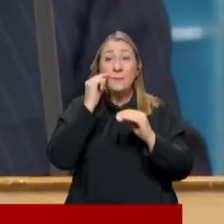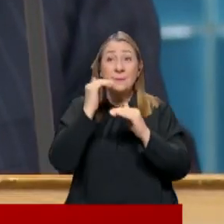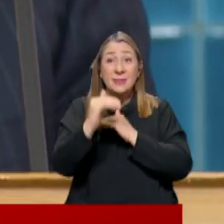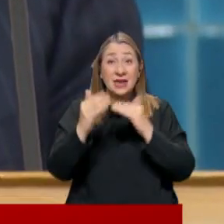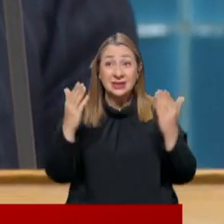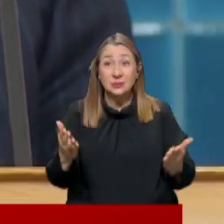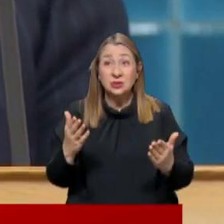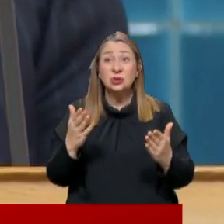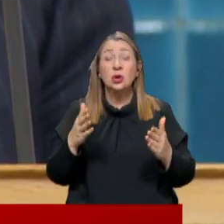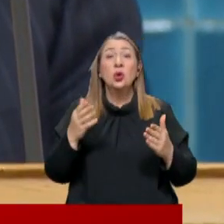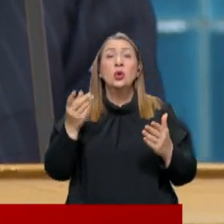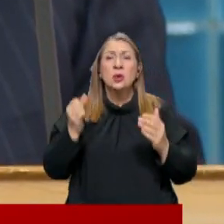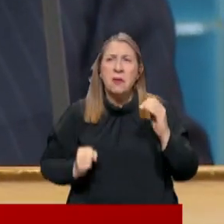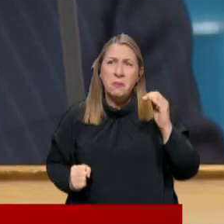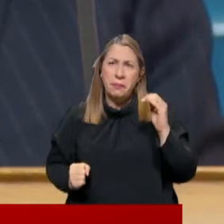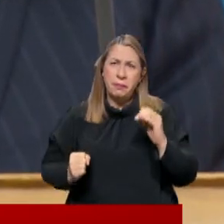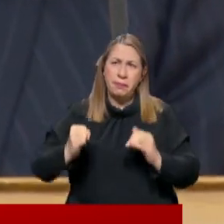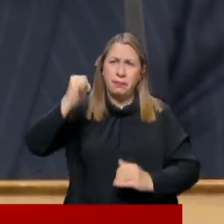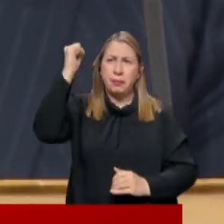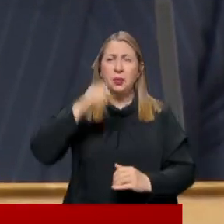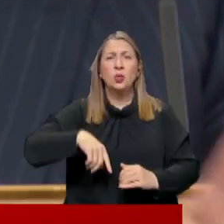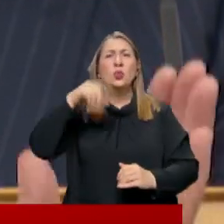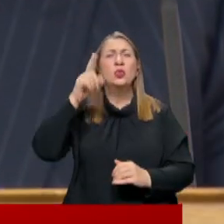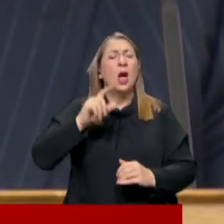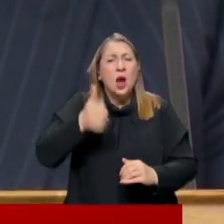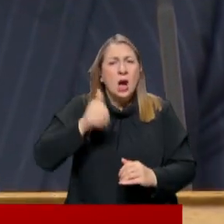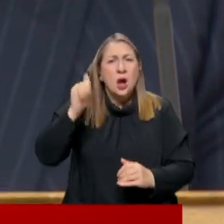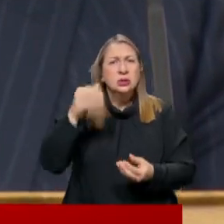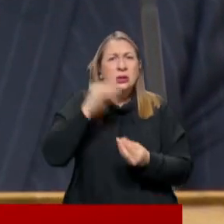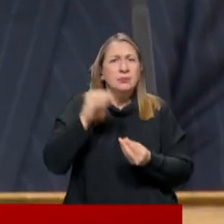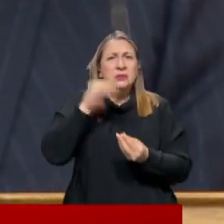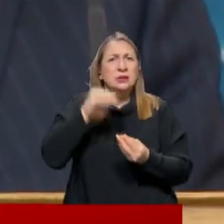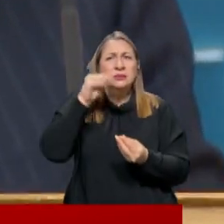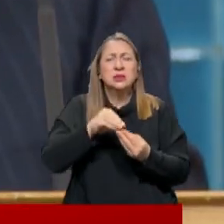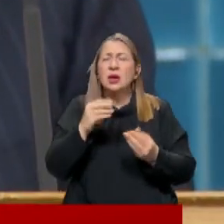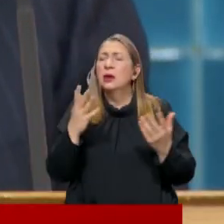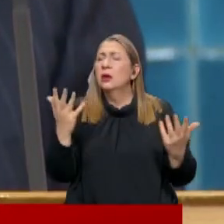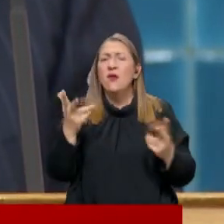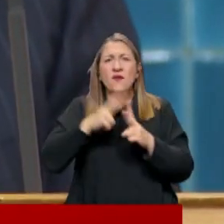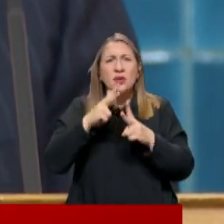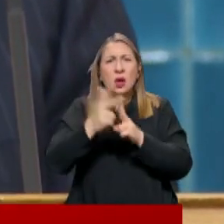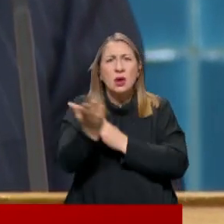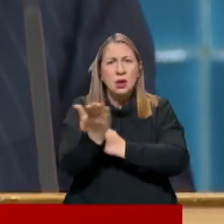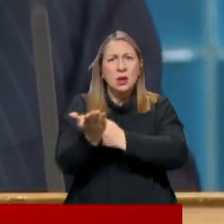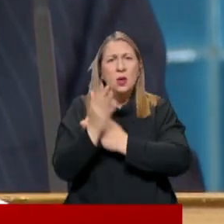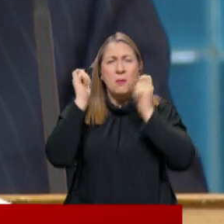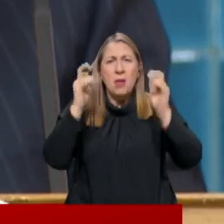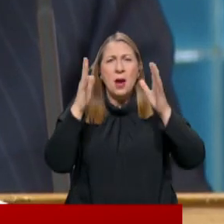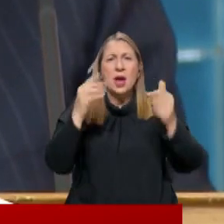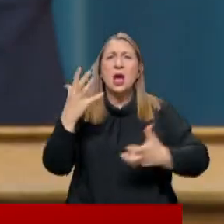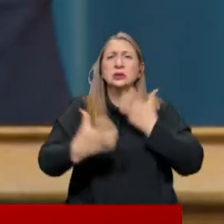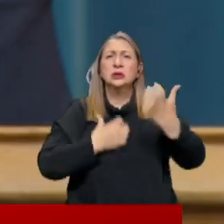milletimiz Uçan fiyatlar günaşırı gelen zamlar astronomi faturalar altında